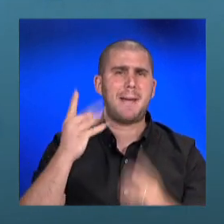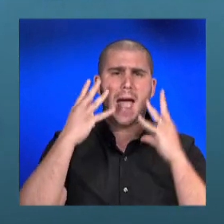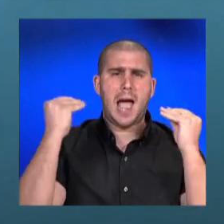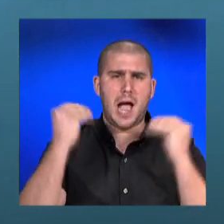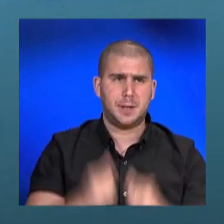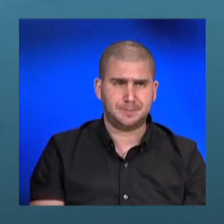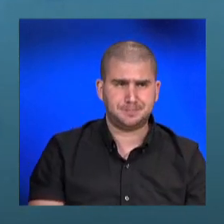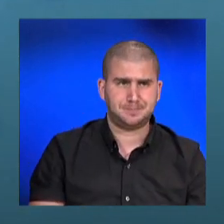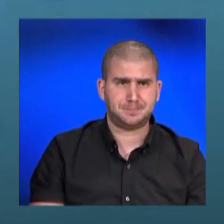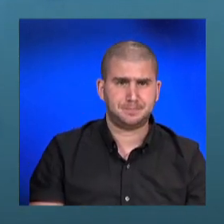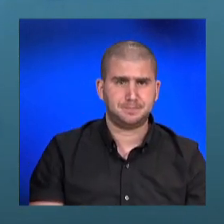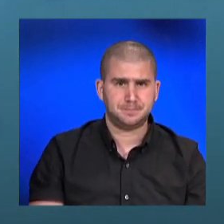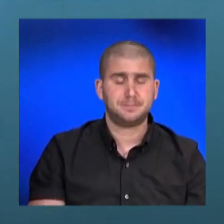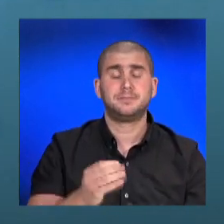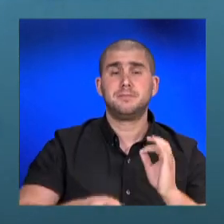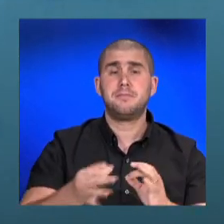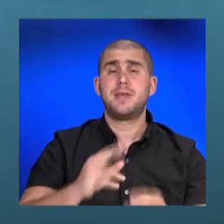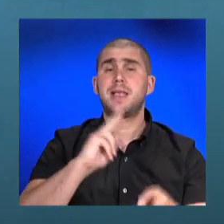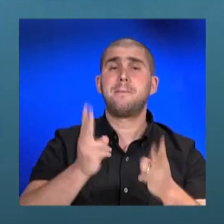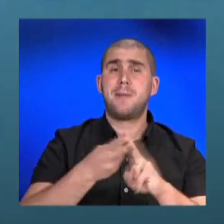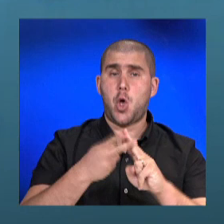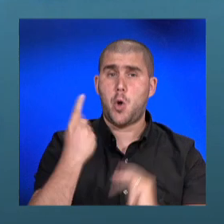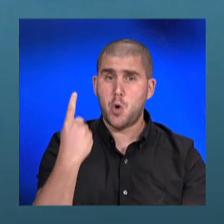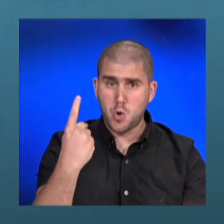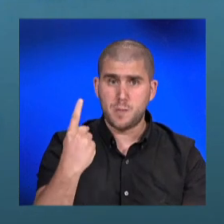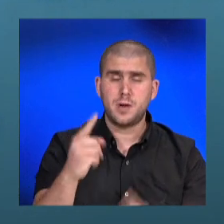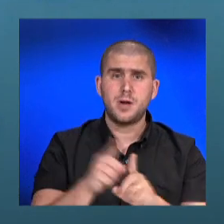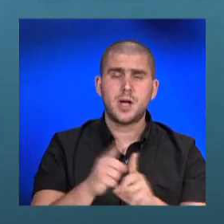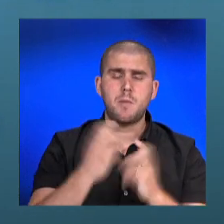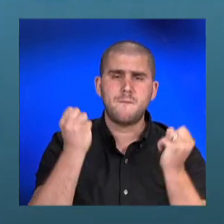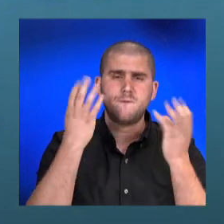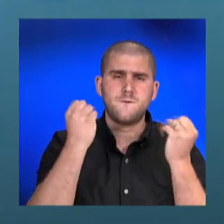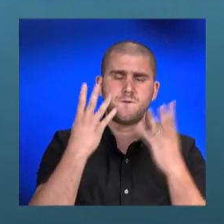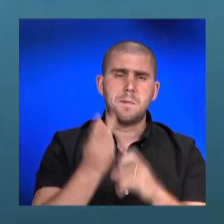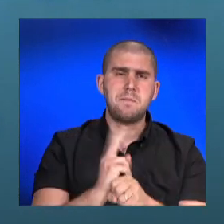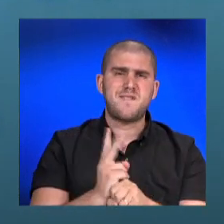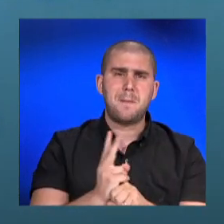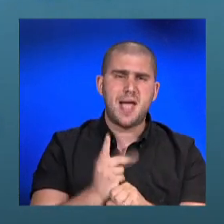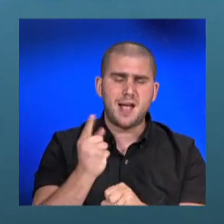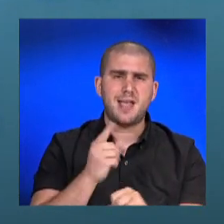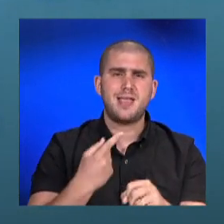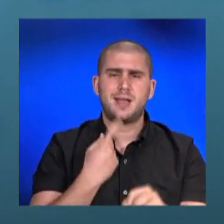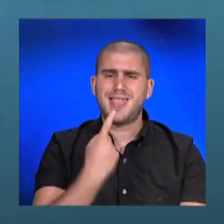בית הדין הבינלאומי פשוט מפברק טענות נגד ישראל.